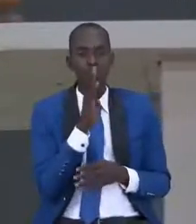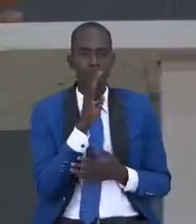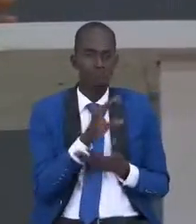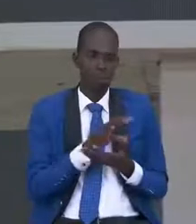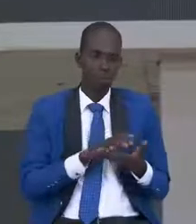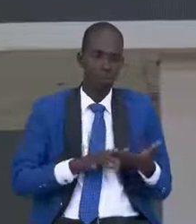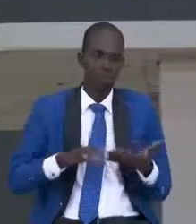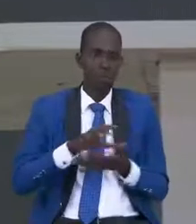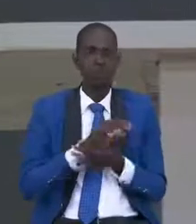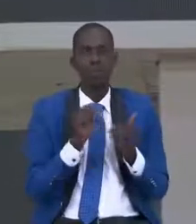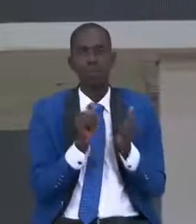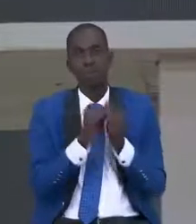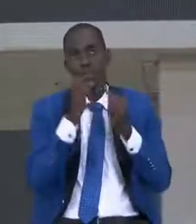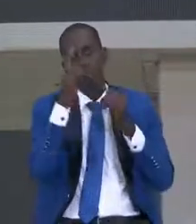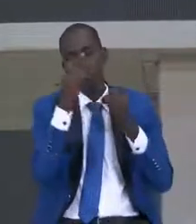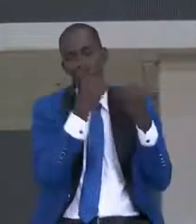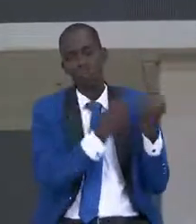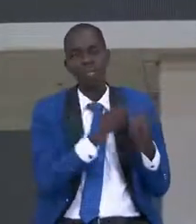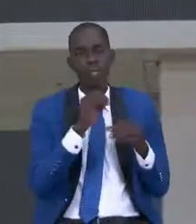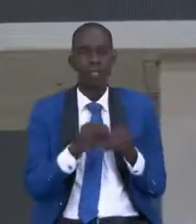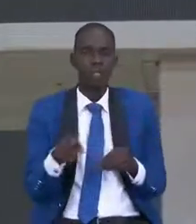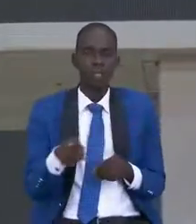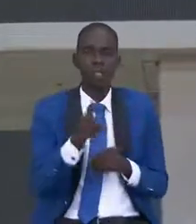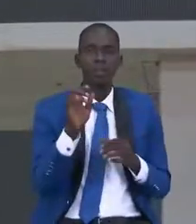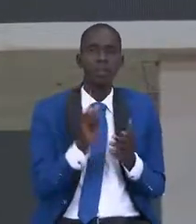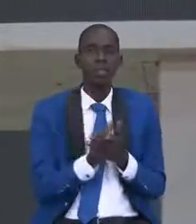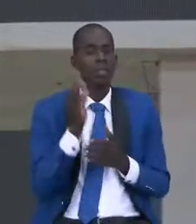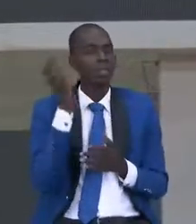foi chez ceux qui l'entendirent.